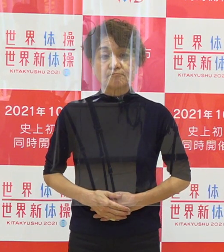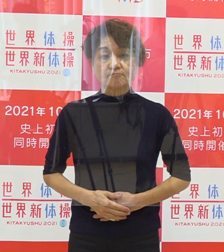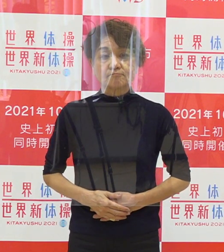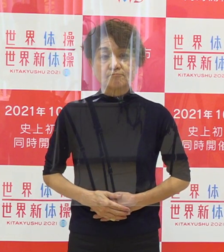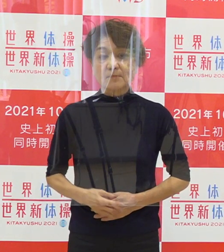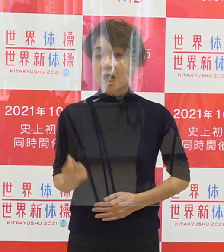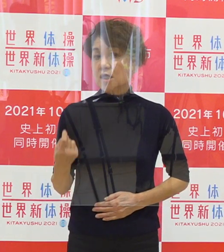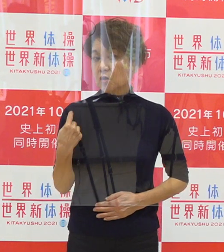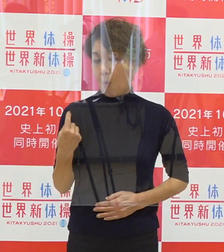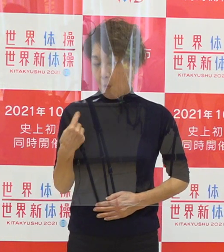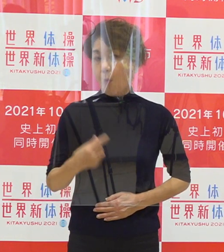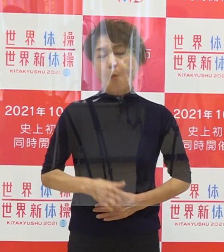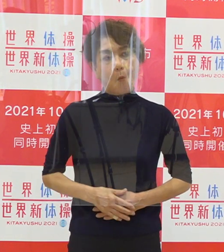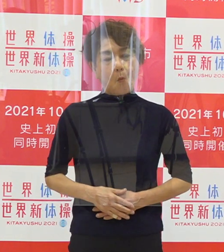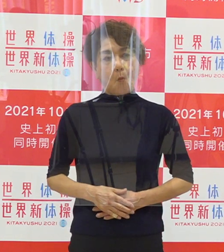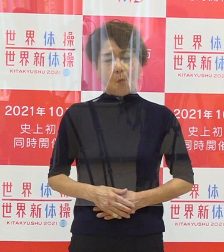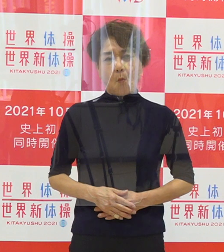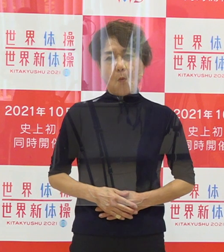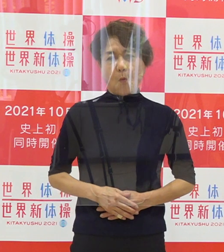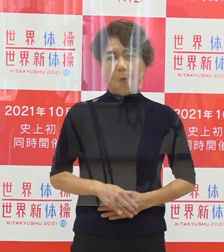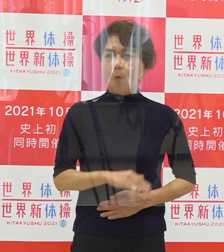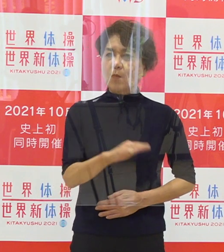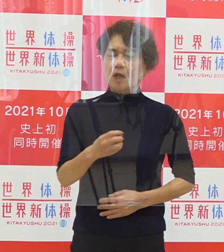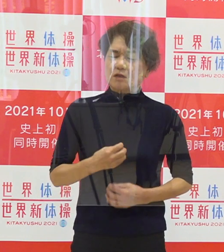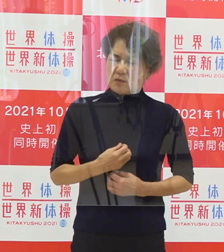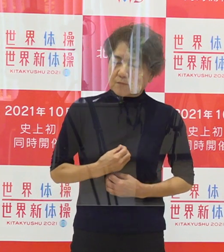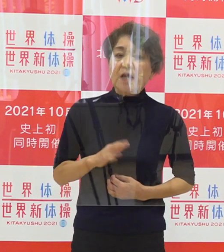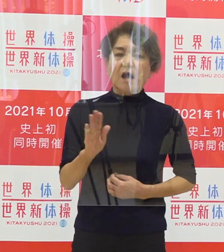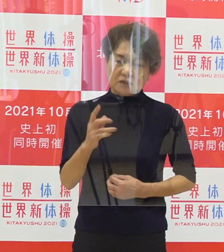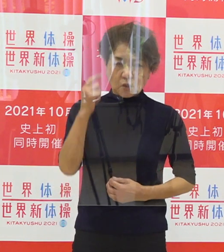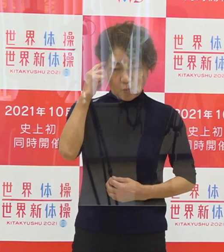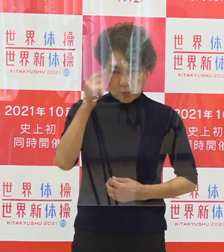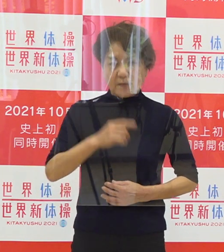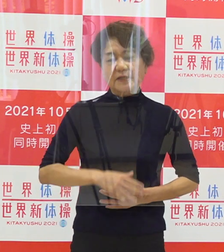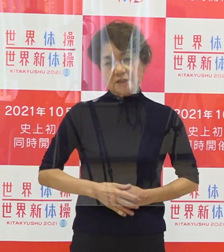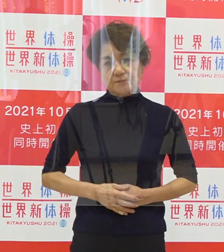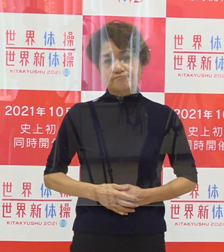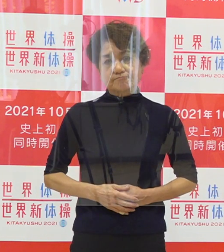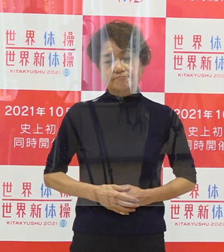昨日も皆様に大変ご心配をおかけいたしました。